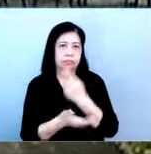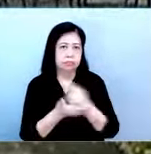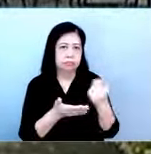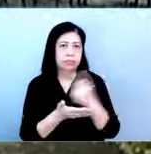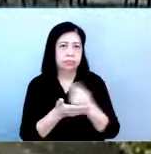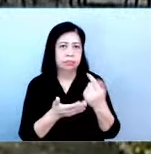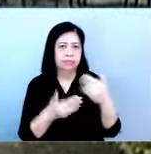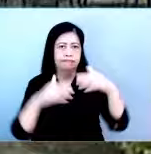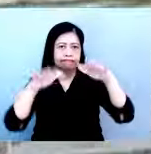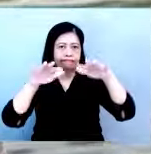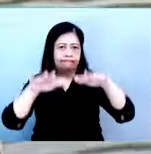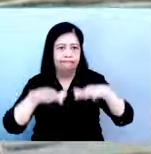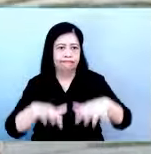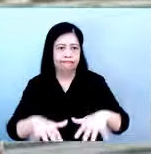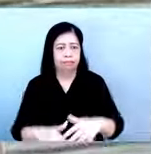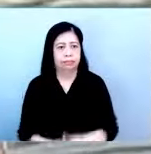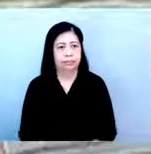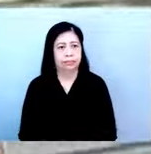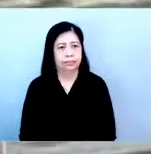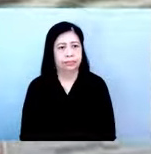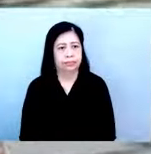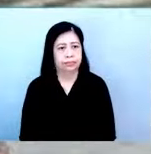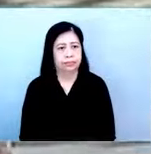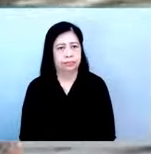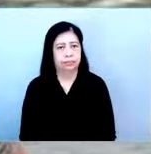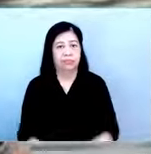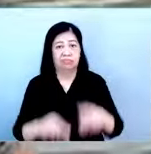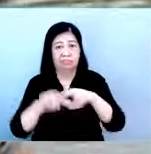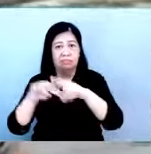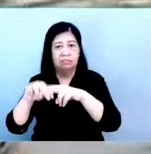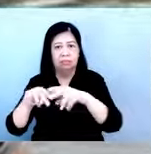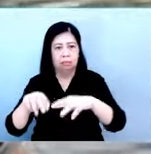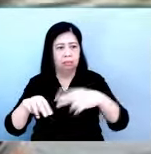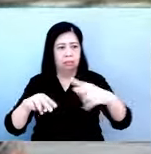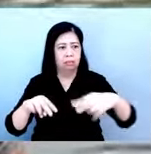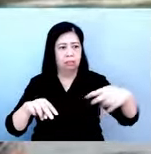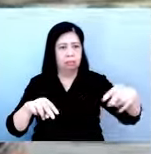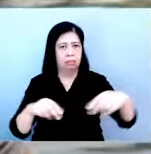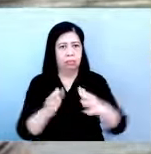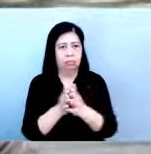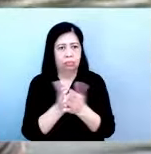tubig. Lumulutang yung mga upuan. Eh yung mga libro,